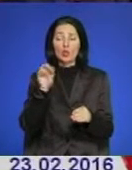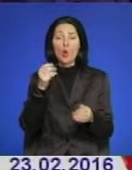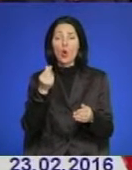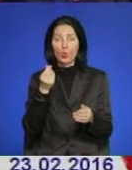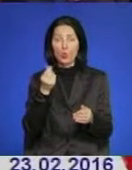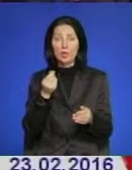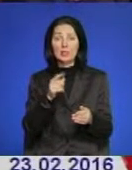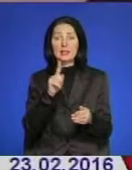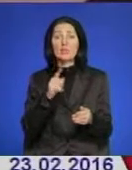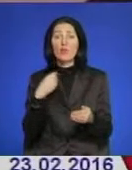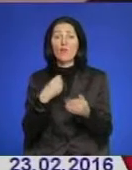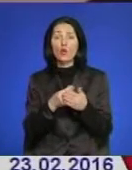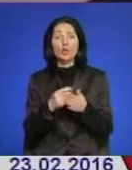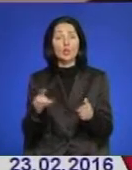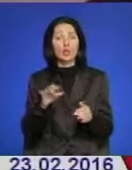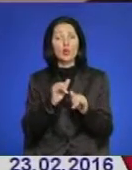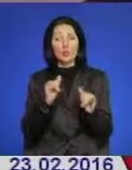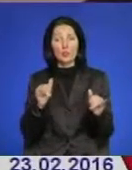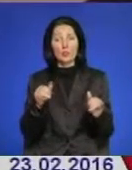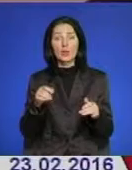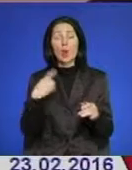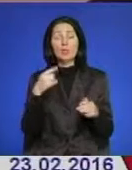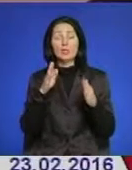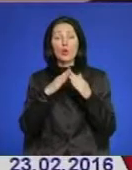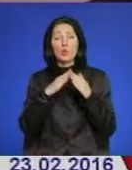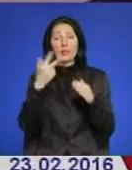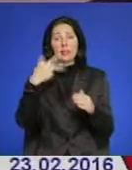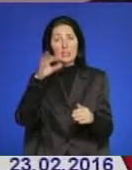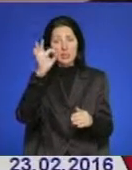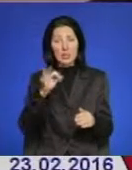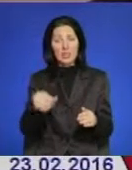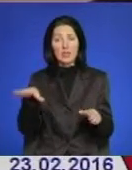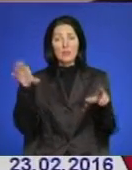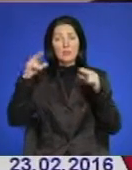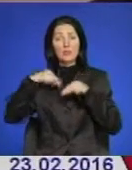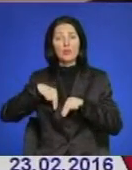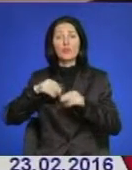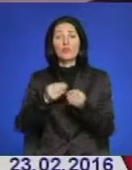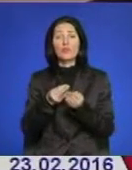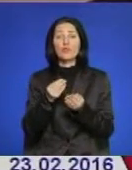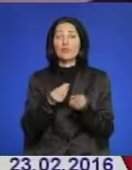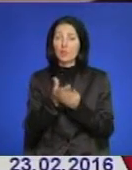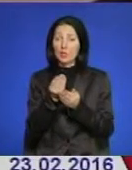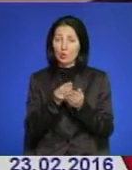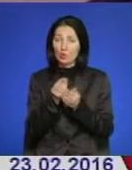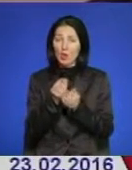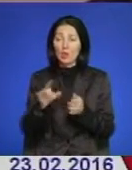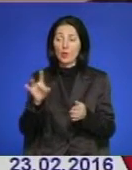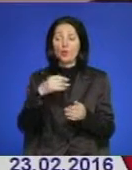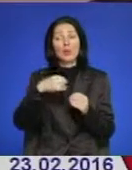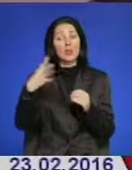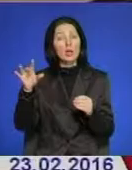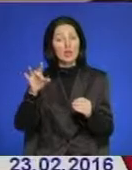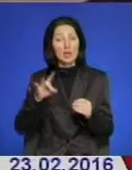регіонального розвитку. По обласних об'єктах 30% співфінансування, по районах в основному 15%, і Бережанський